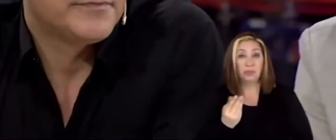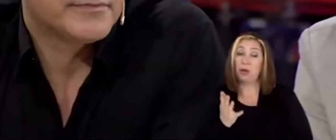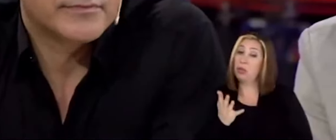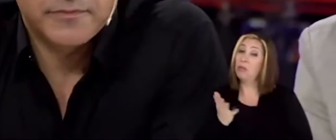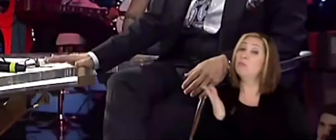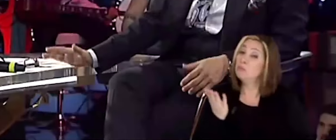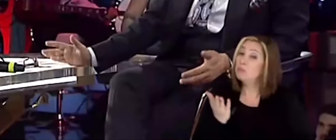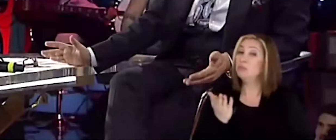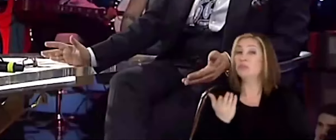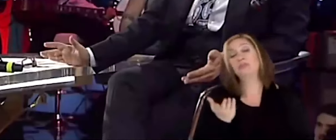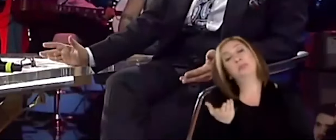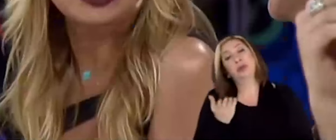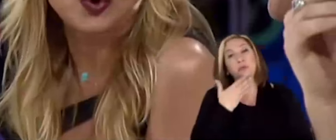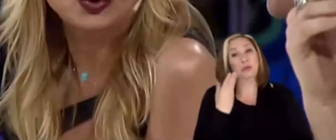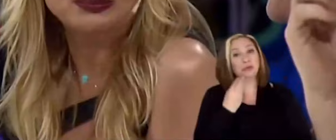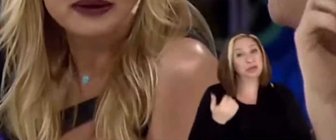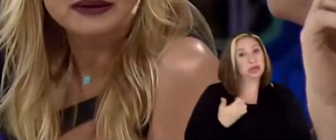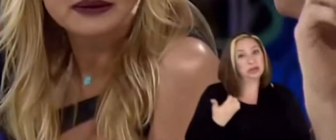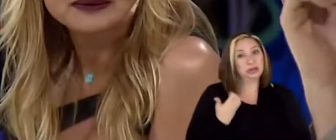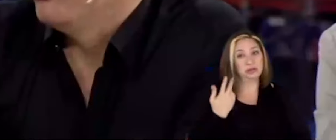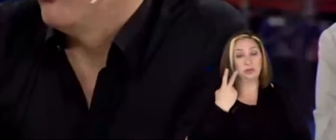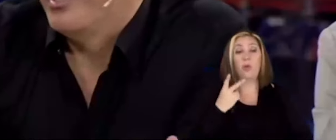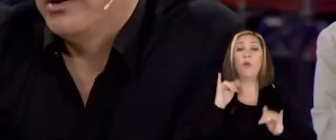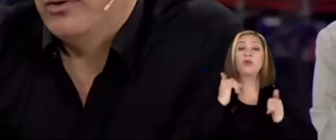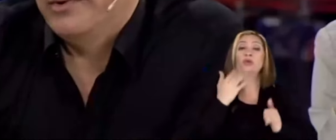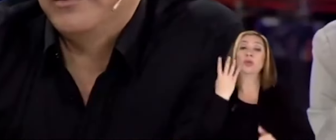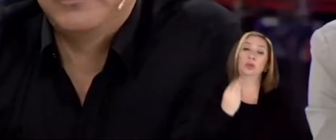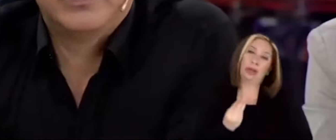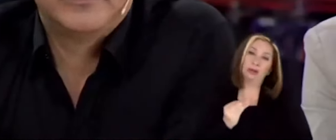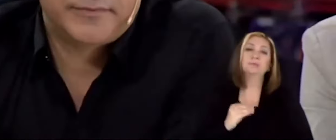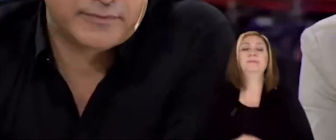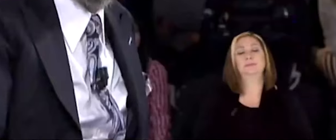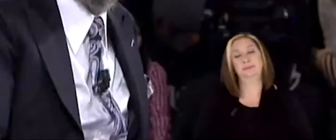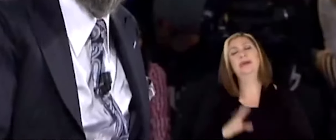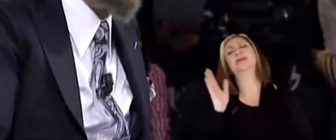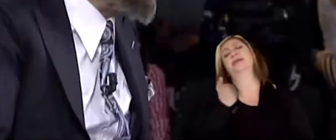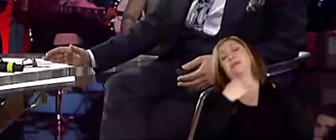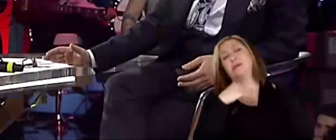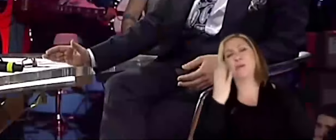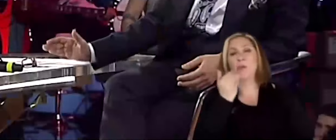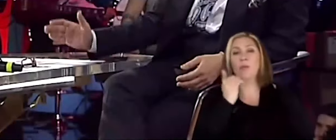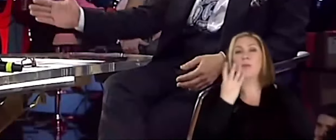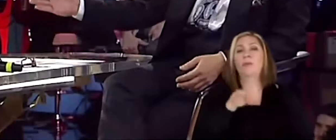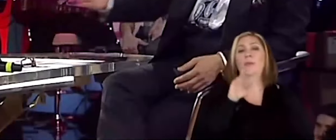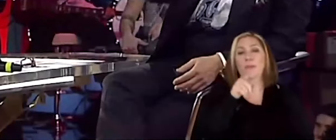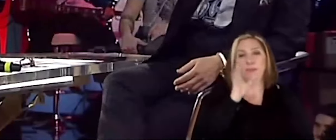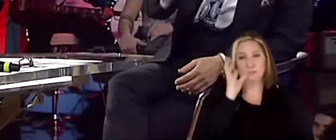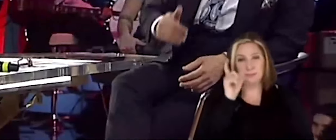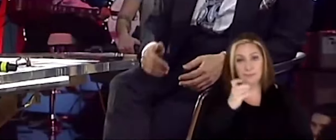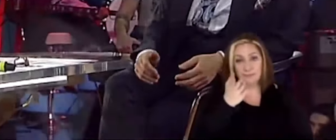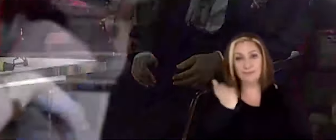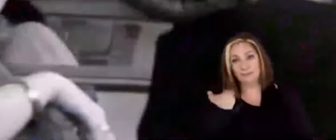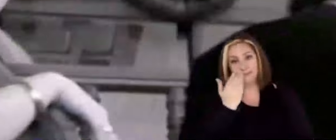Allah Allah, peki öyle mi kabul edeceğiz? Gayet genç ve yakışıklı gördüm. Yani, evet. Oyunculuk olarak. Ha, oyunculuk. Ha, aman canım olarak. Oyunculuk olarak hiçbir zaman kötü olmadın ya. Deli misin?